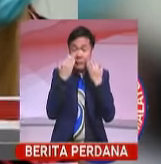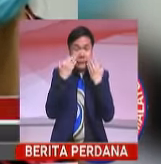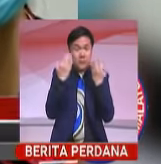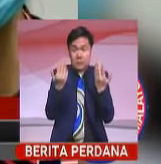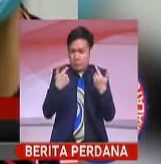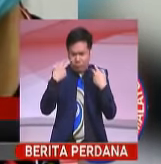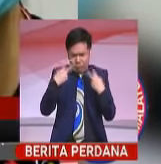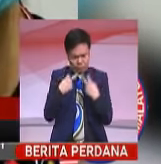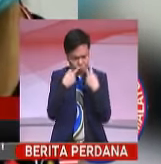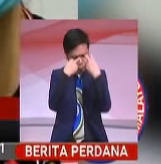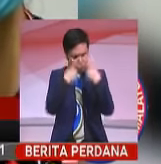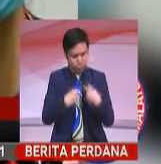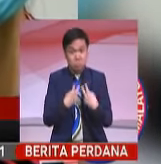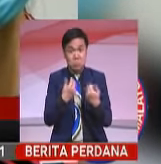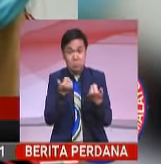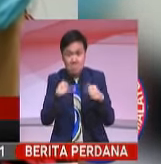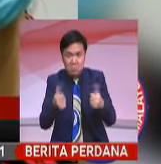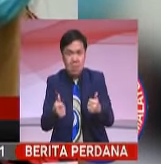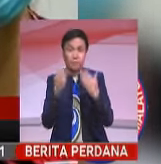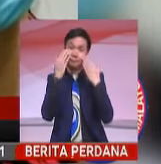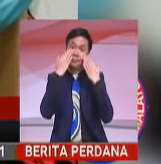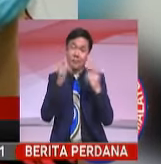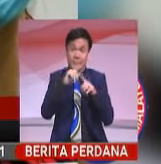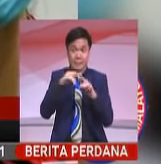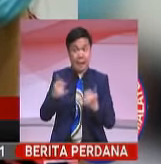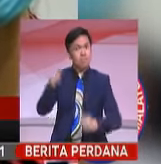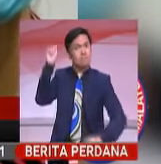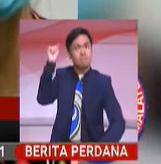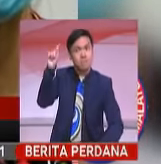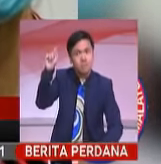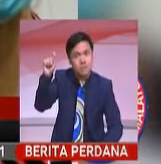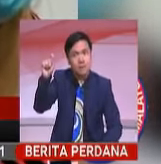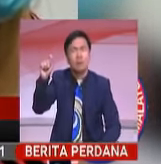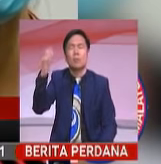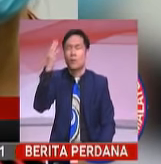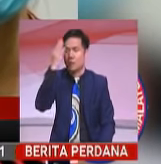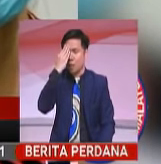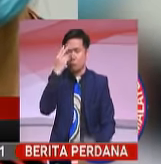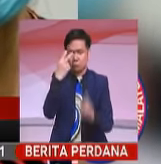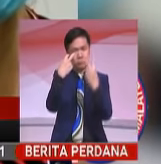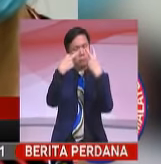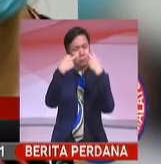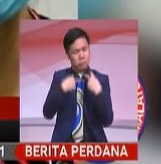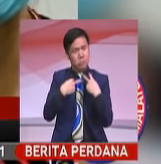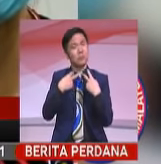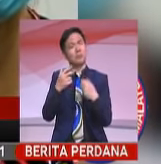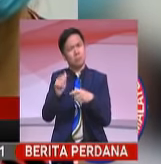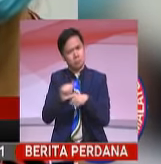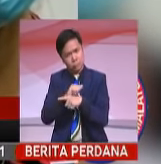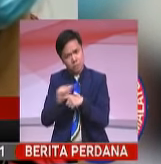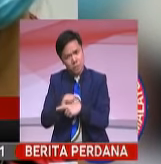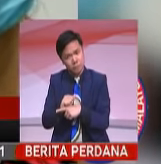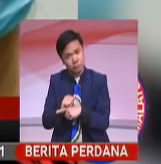standard kami dekat mana. Tapi dengan ada peluang ini kami boleh tahu training kami